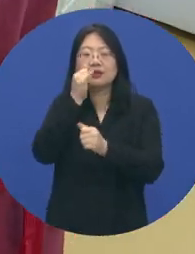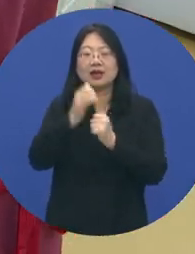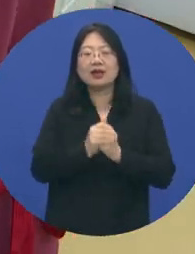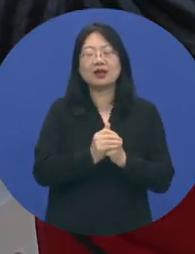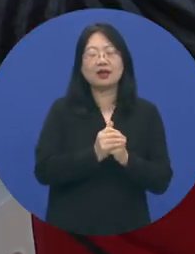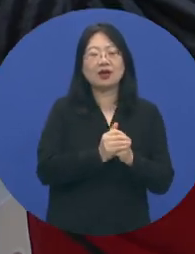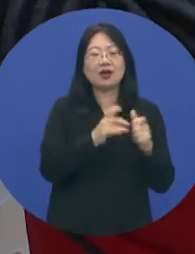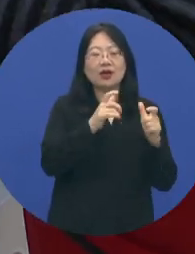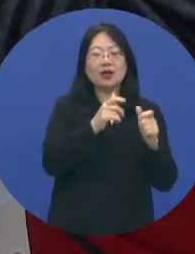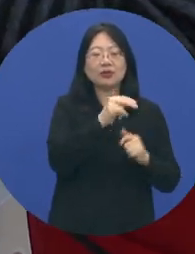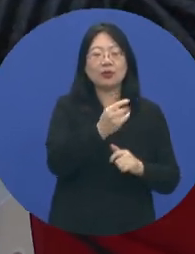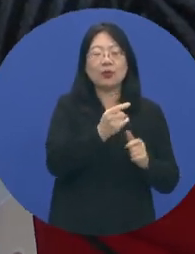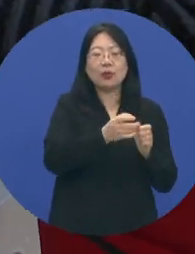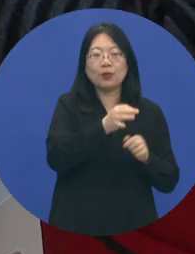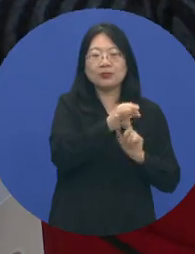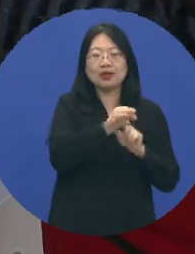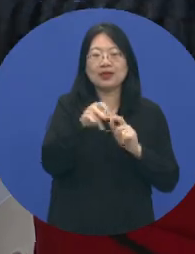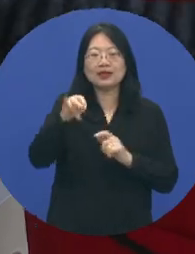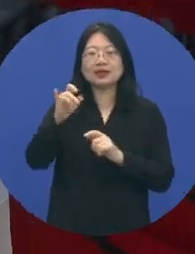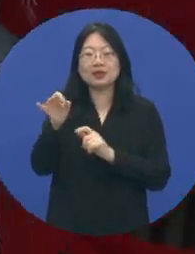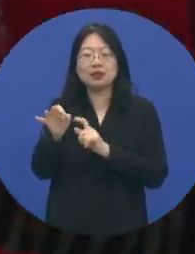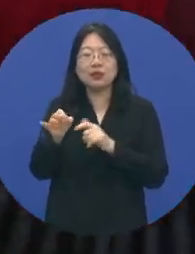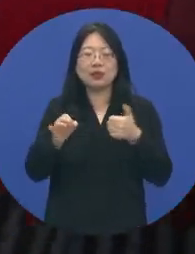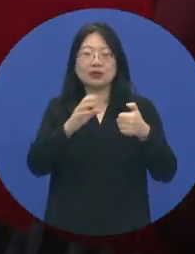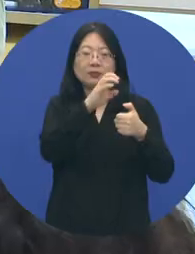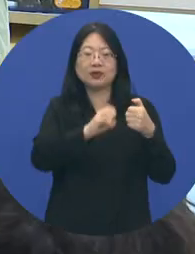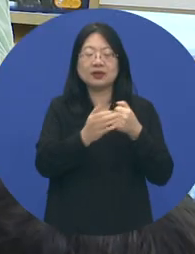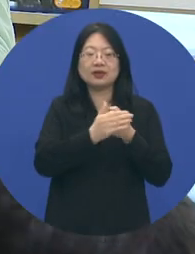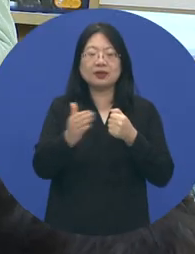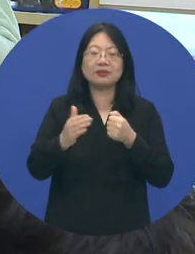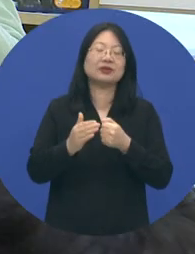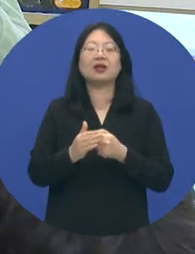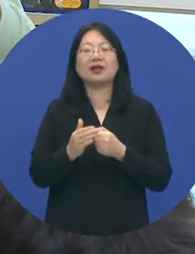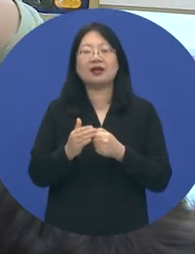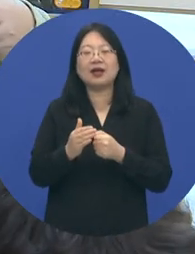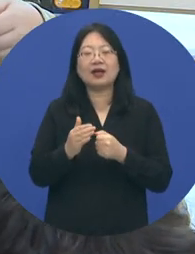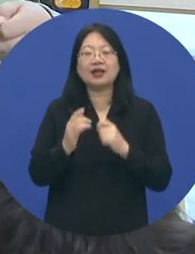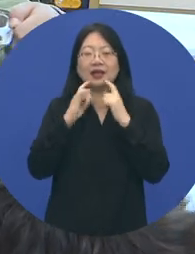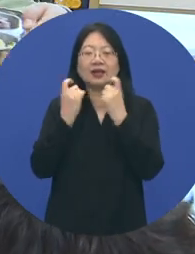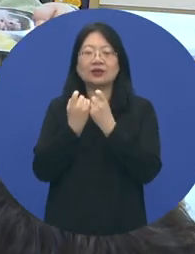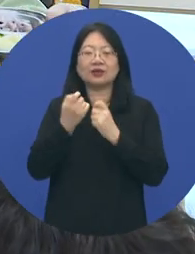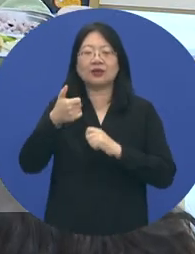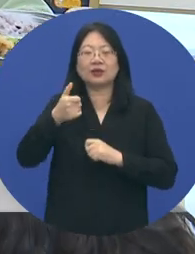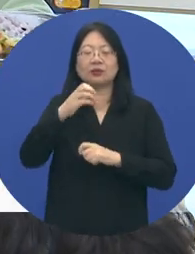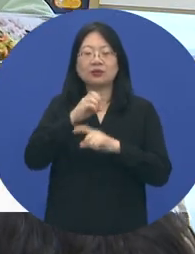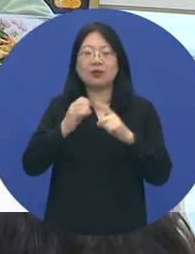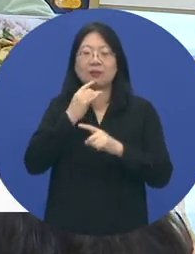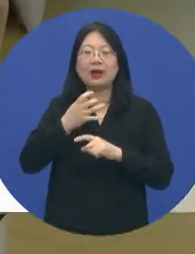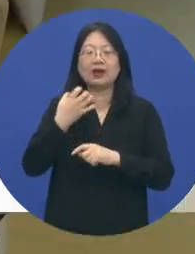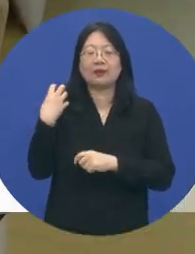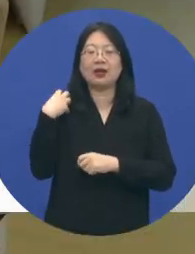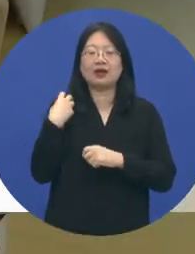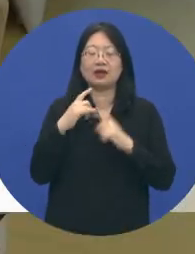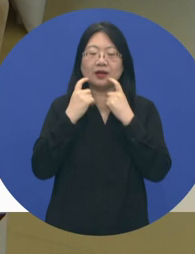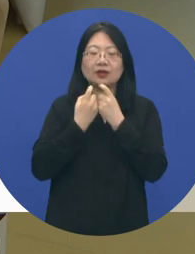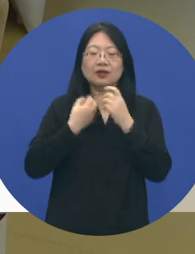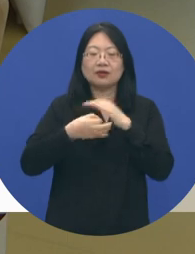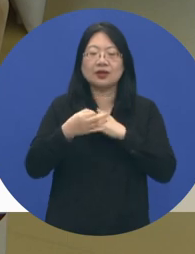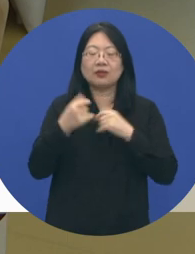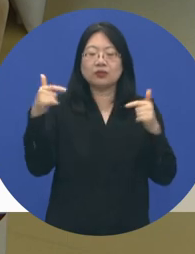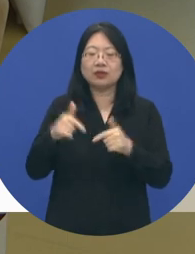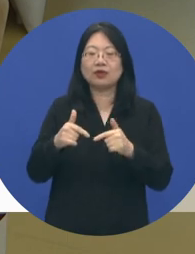도비와 시군비로 50%를 지원하기 때문에 돌봄 이용자는 절반만 부담하면 됩니다. 이처럼 자부담이